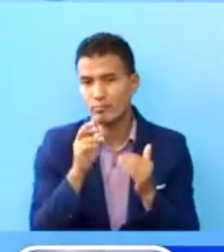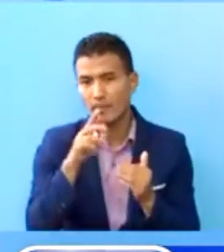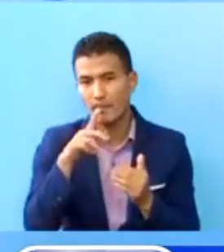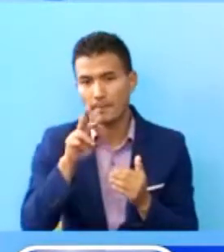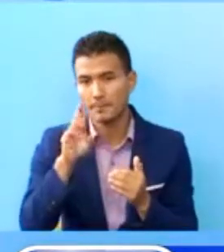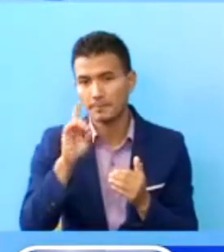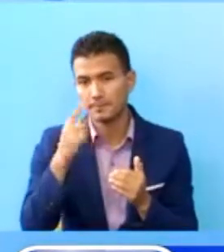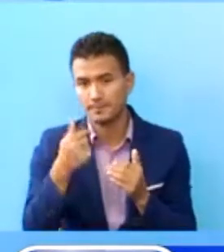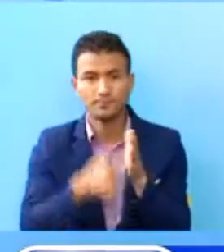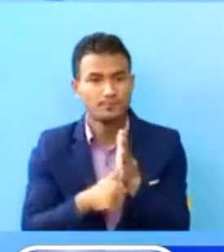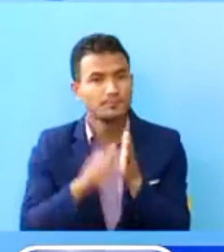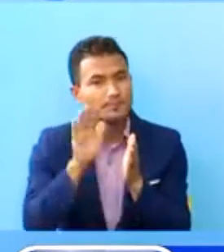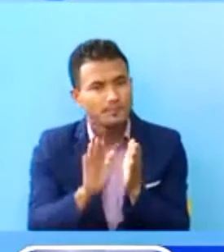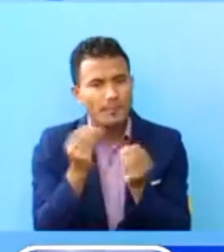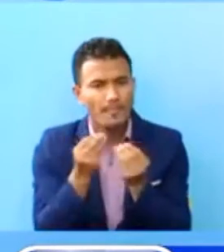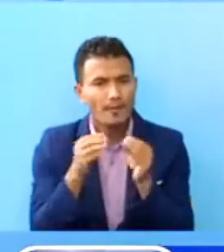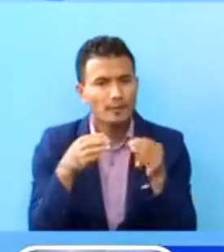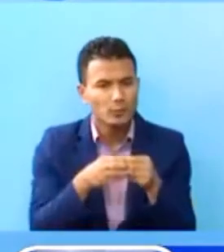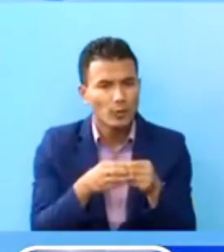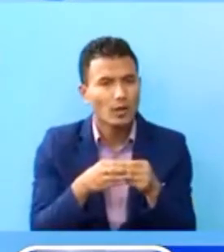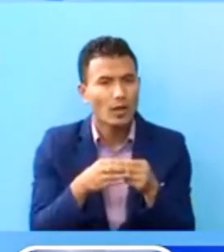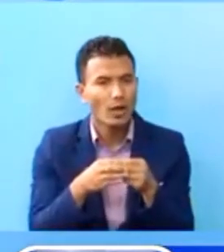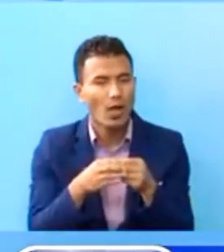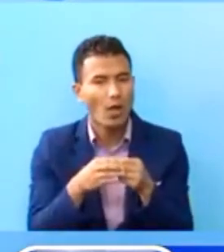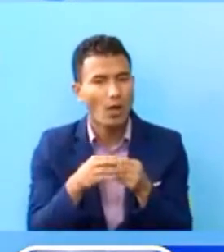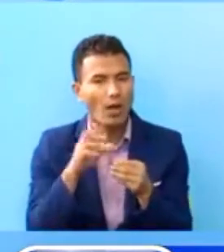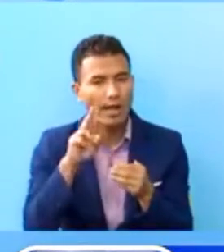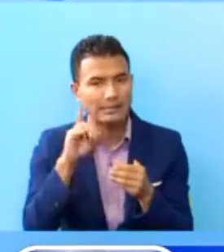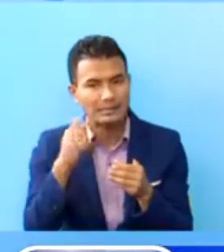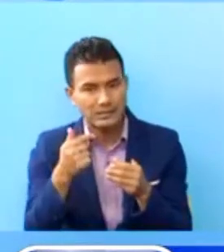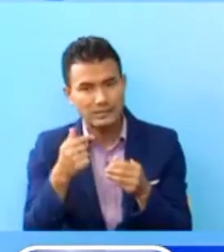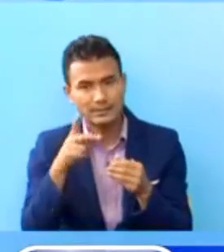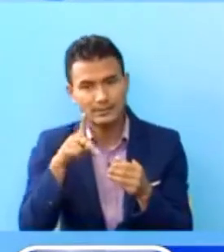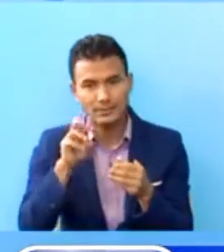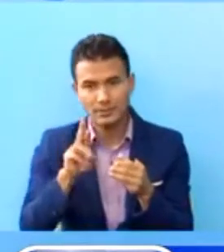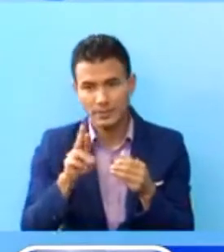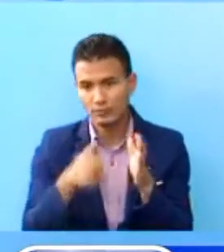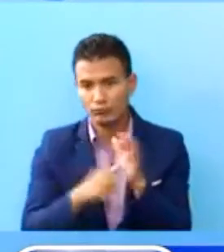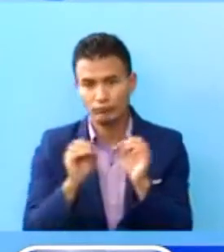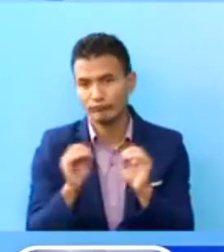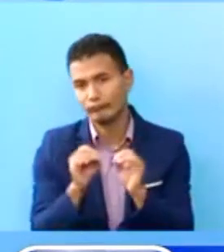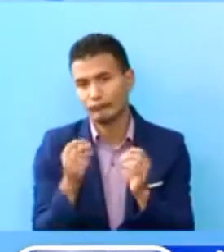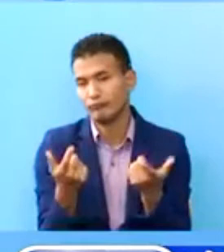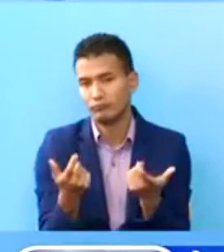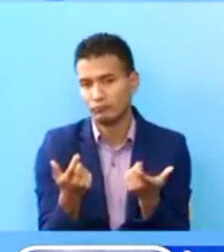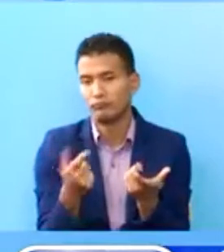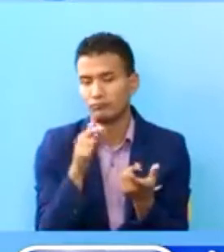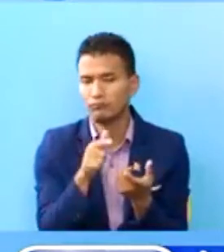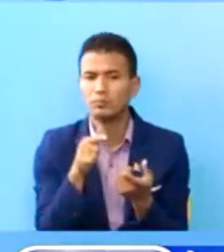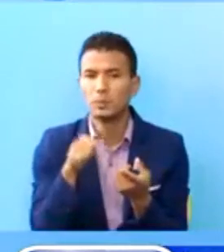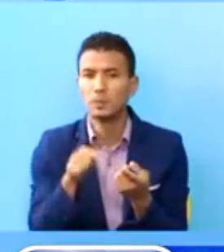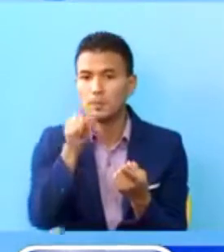आरडिटी टेस्ट गरेर आउनुभएको छ भने केही समूह यस्ता पनि हुनुहुन्छ कि जसले आरडिटी पनि गर्नु भएन पिसिआर पनि गर्नु भएन, उहाँहरूले चाहिँ